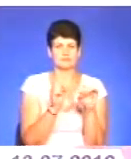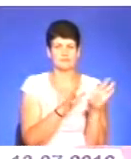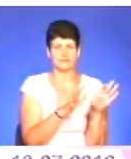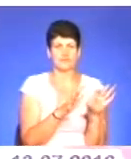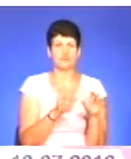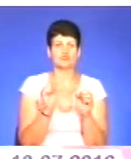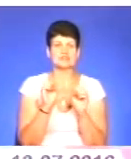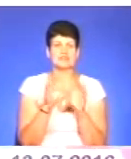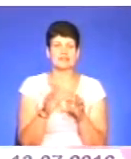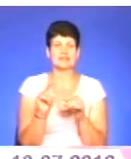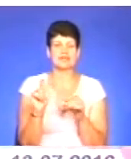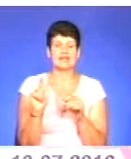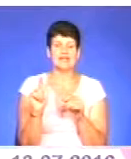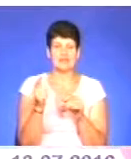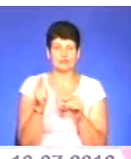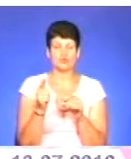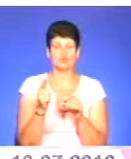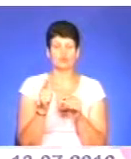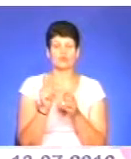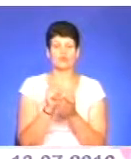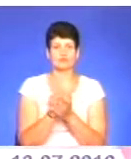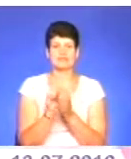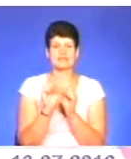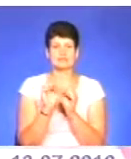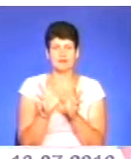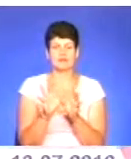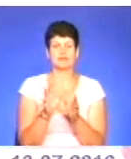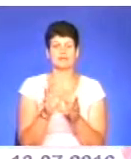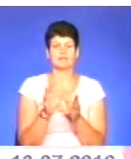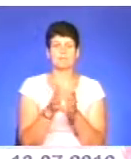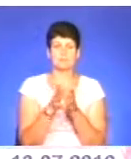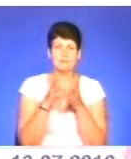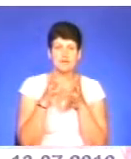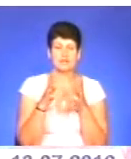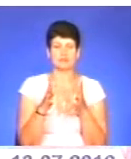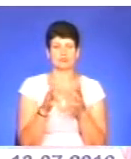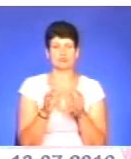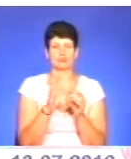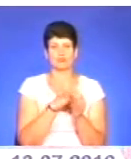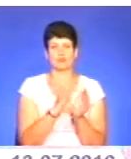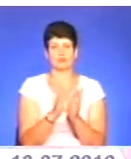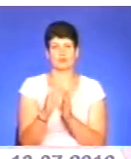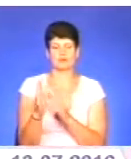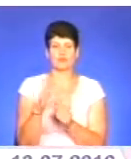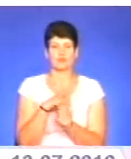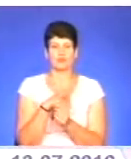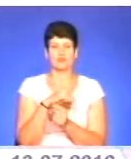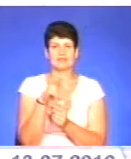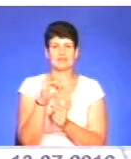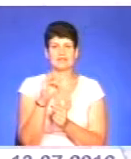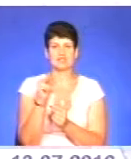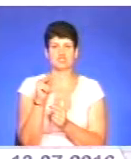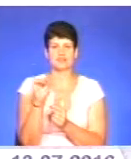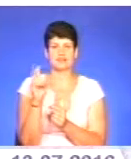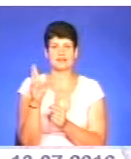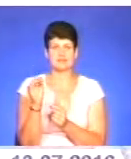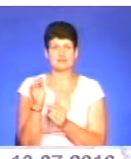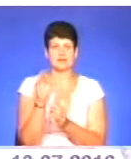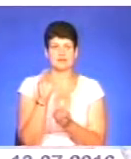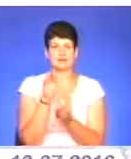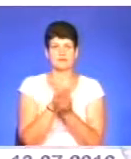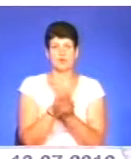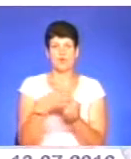часу побачив, що і дерева ті старі позрізали, і якби то не було, трошечки поупорядковували, і весь час